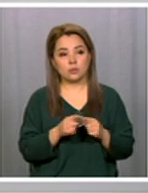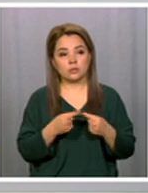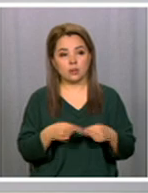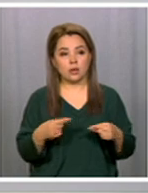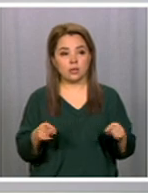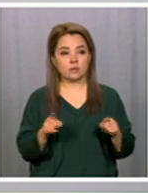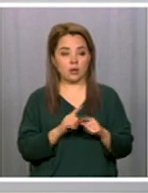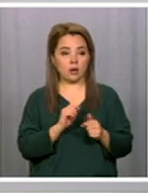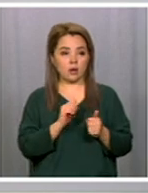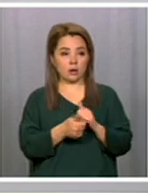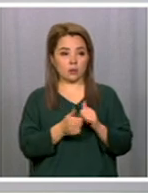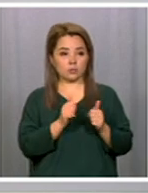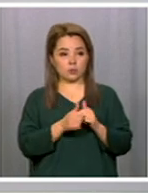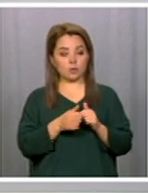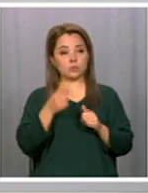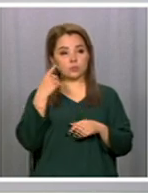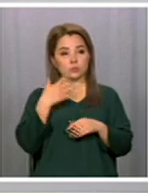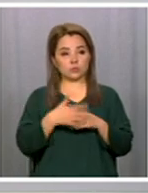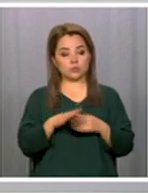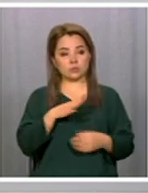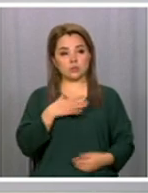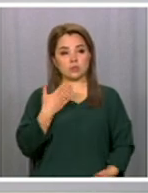заттардың ауысуын түсіндіңіздер.